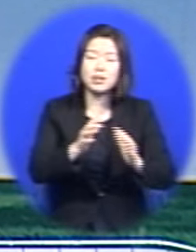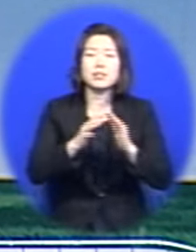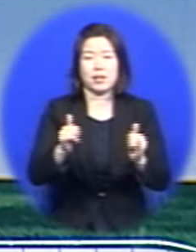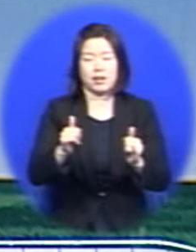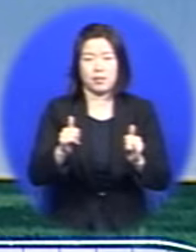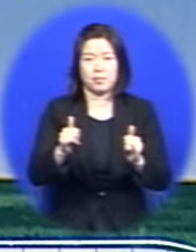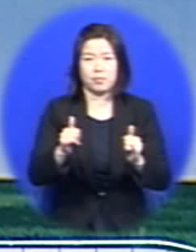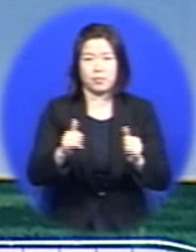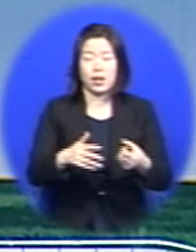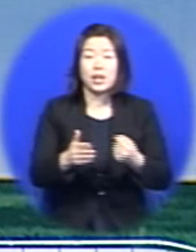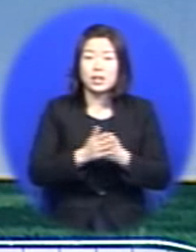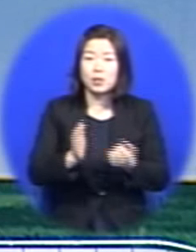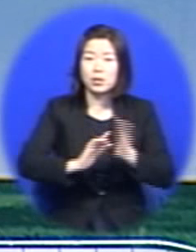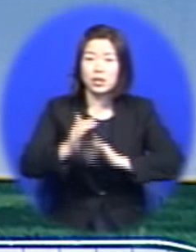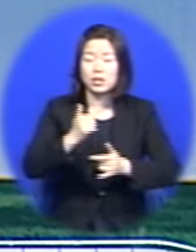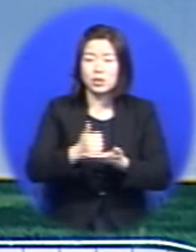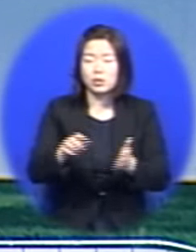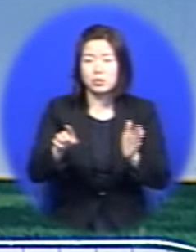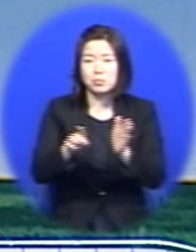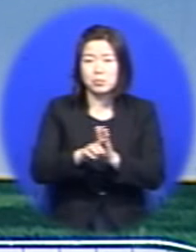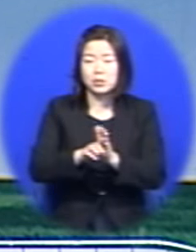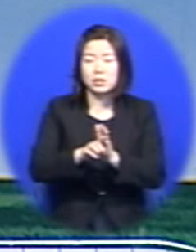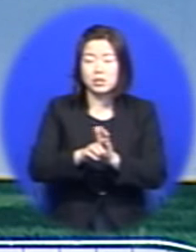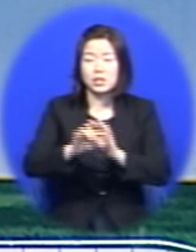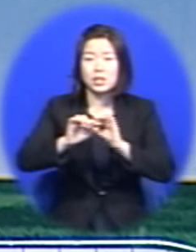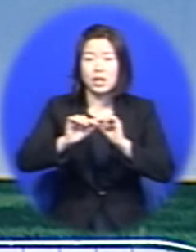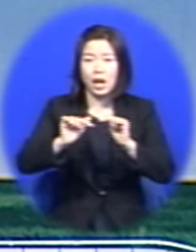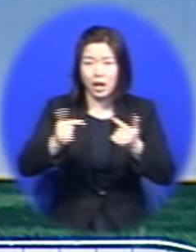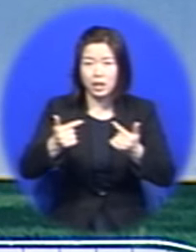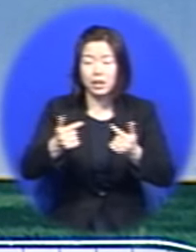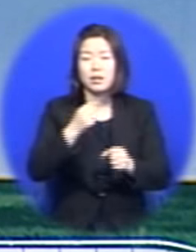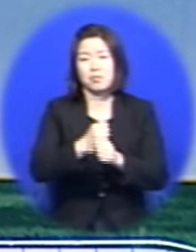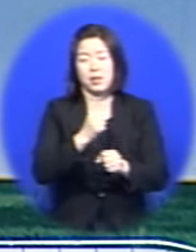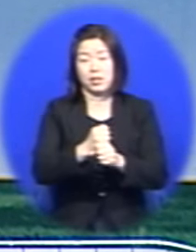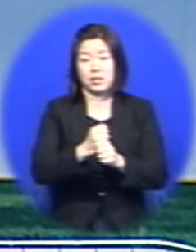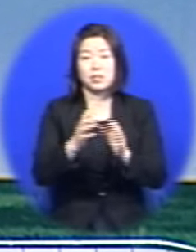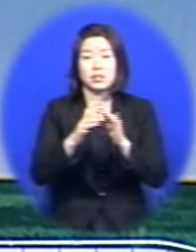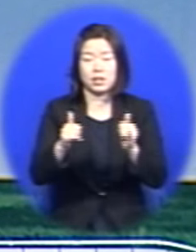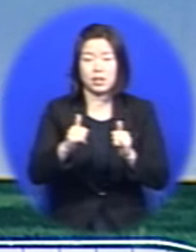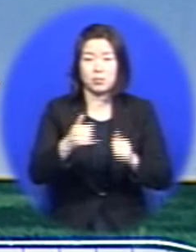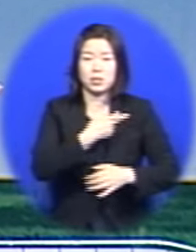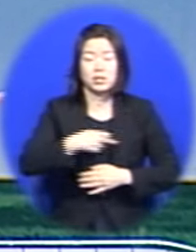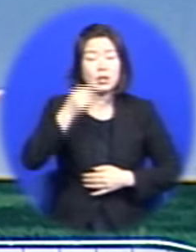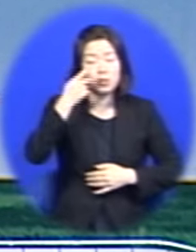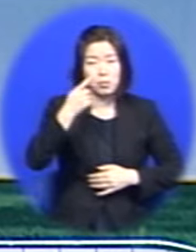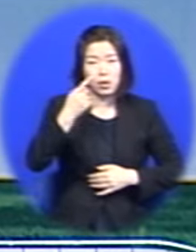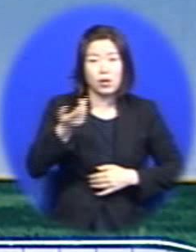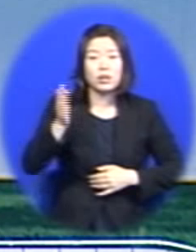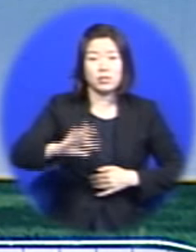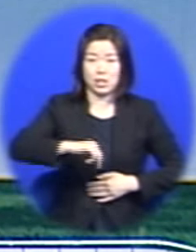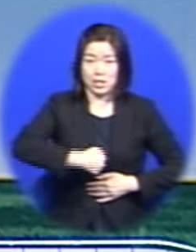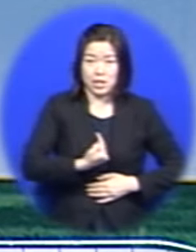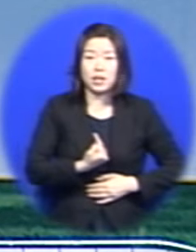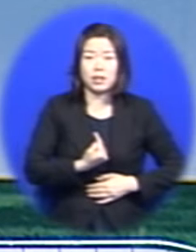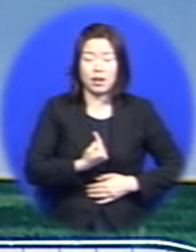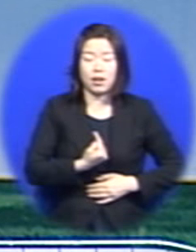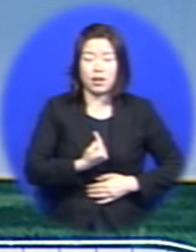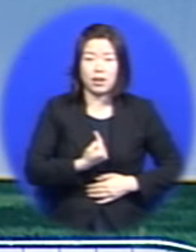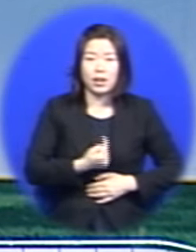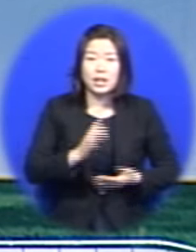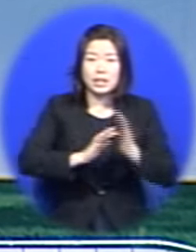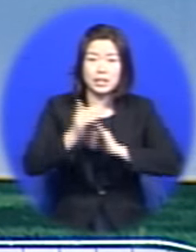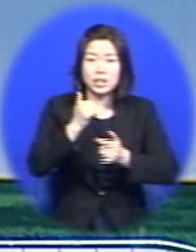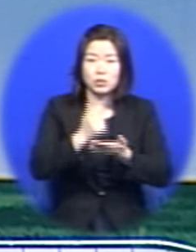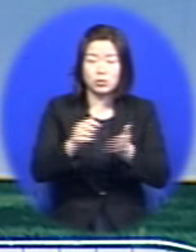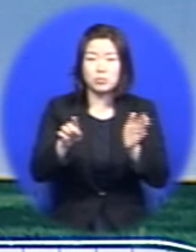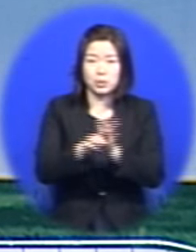예수를 안 믿을 수밖에 없는 사람, 그런 사람이 사도 바울인데 자기가 예수 믿고 예수님의